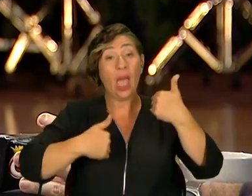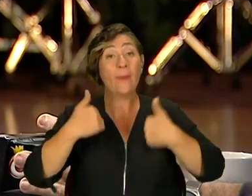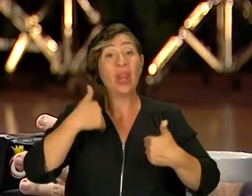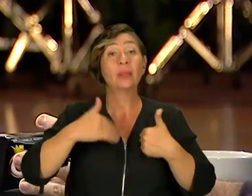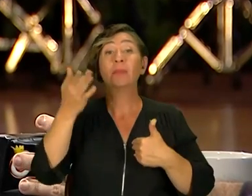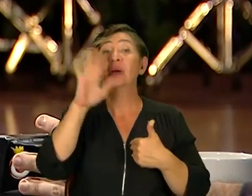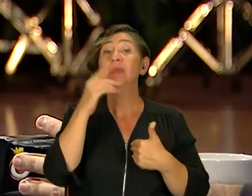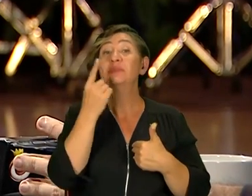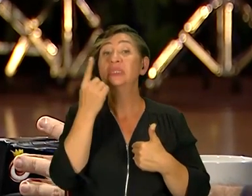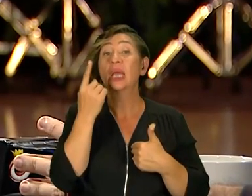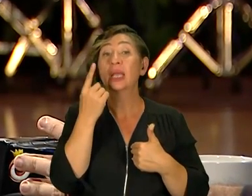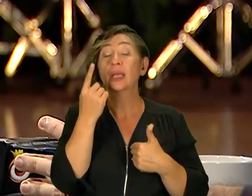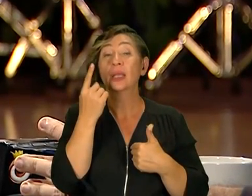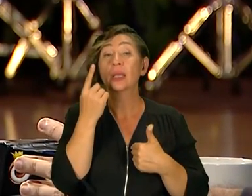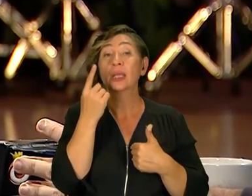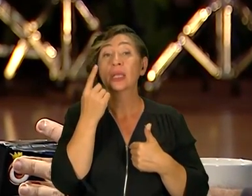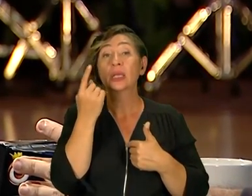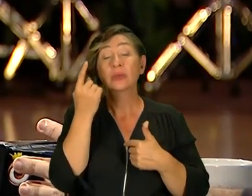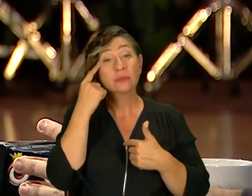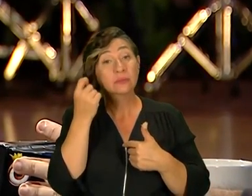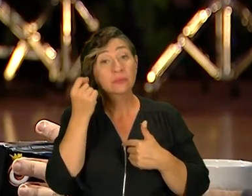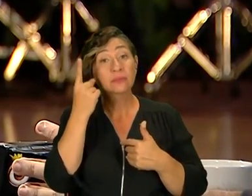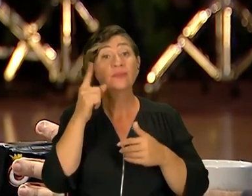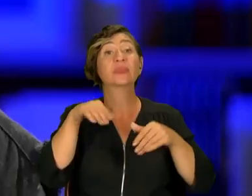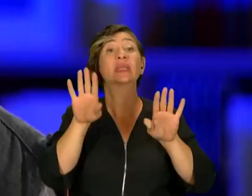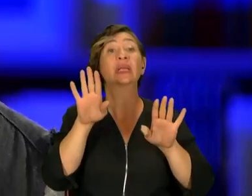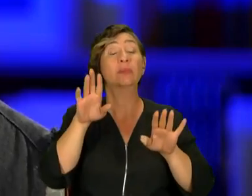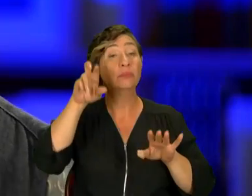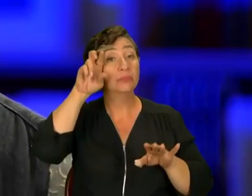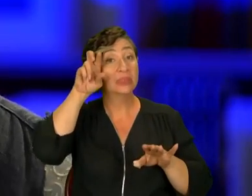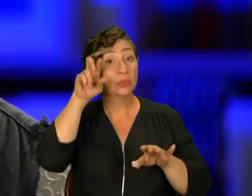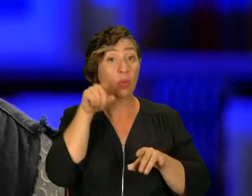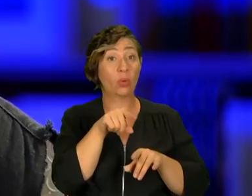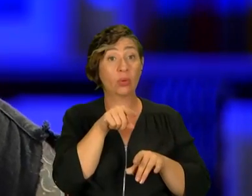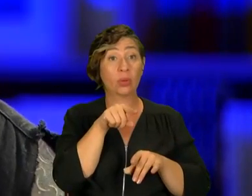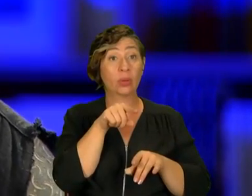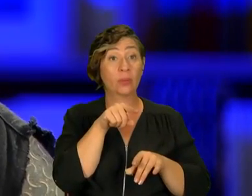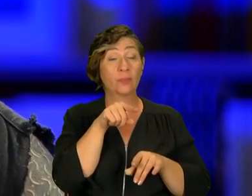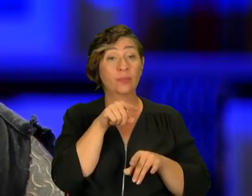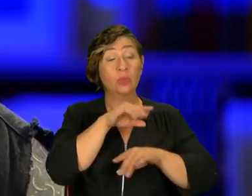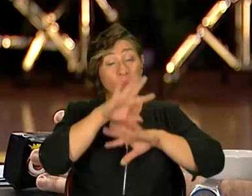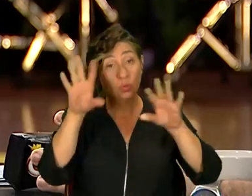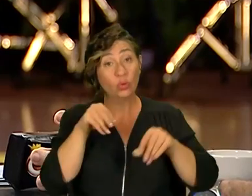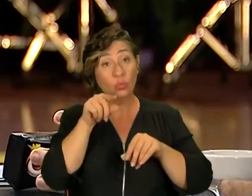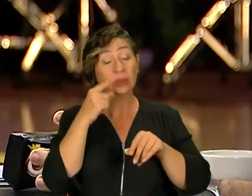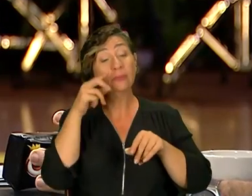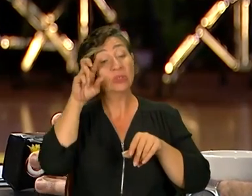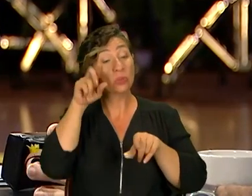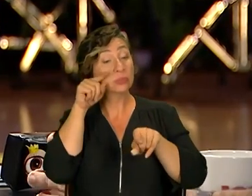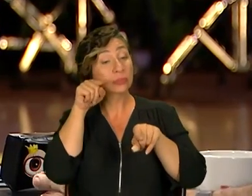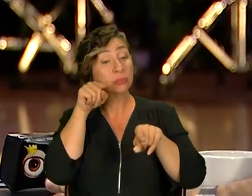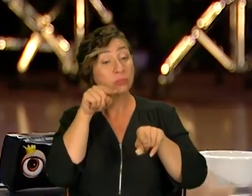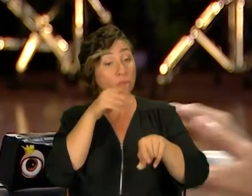ameliyat ya da başka bir işe girecek olan hekimler değil, özellikle psikiyatri. Okay. Bütün bunlar izliyorlar